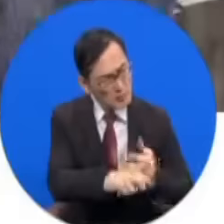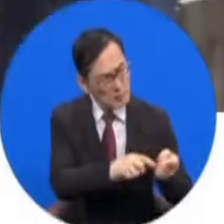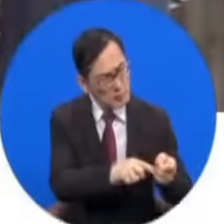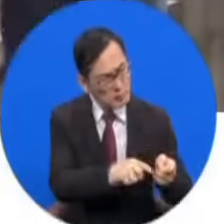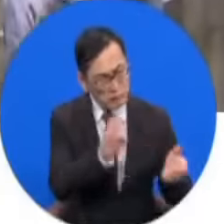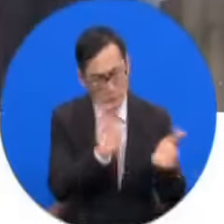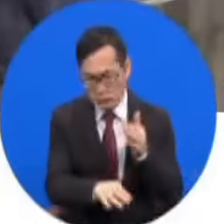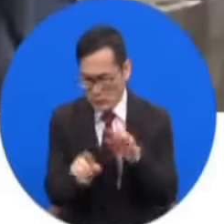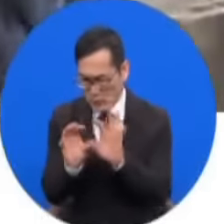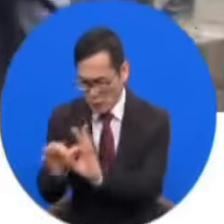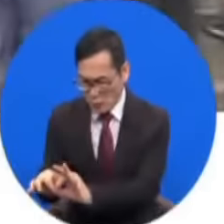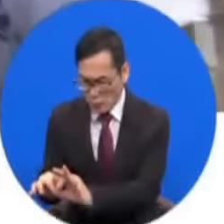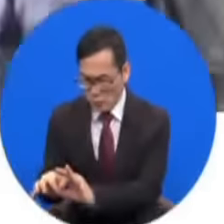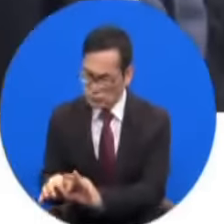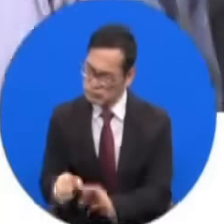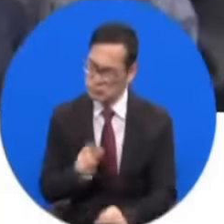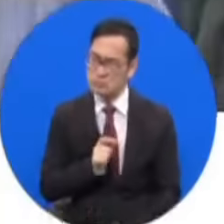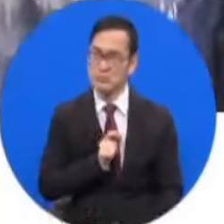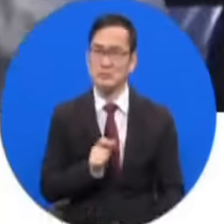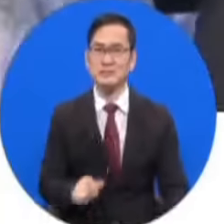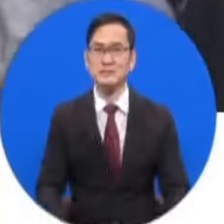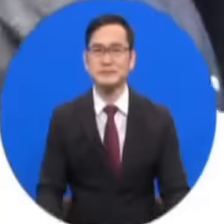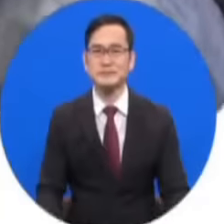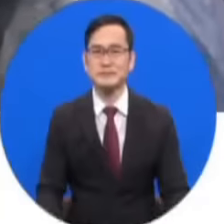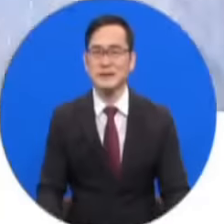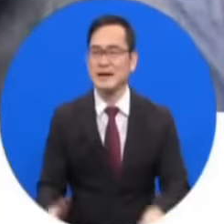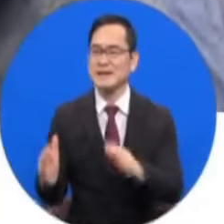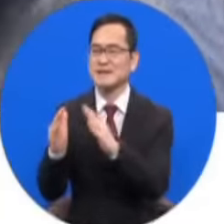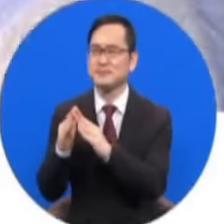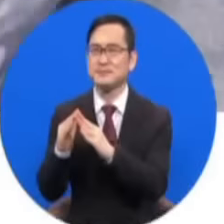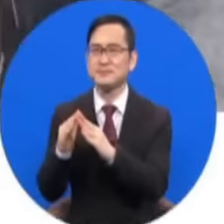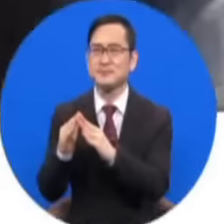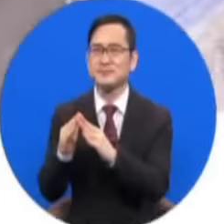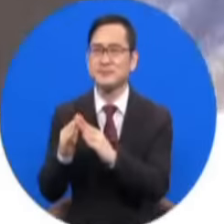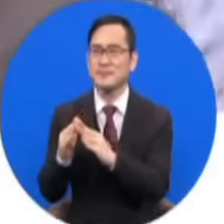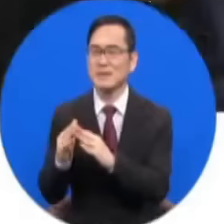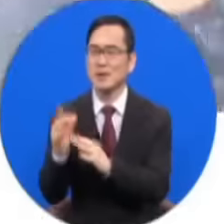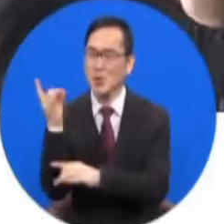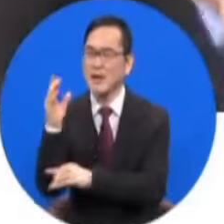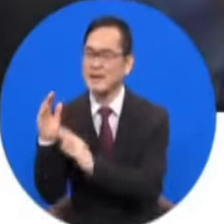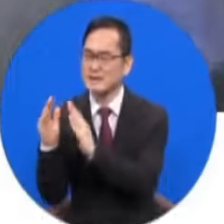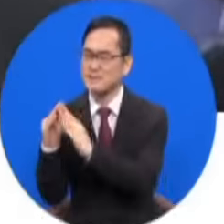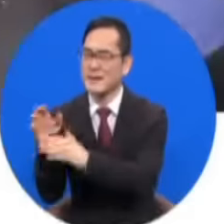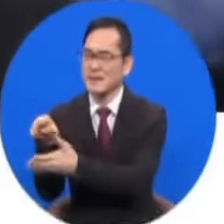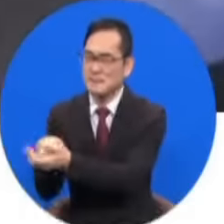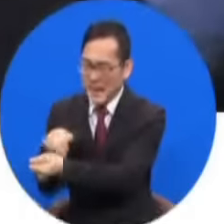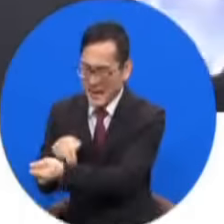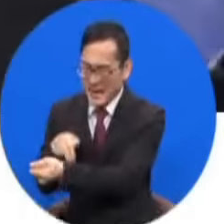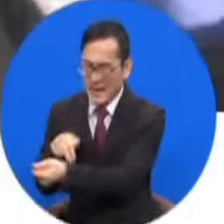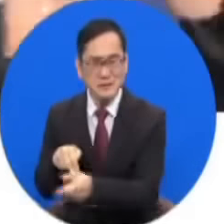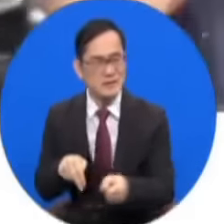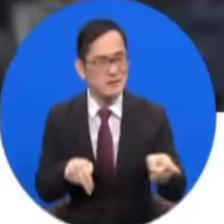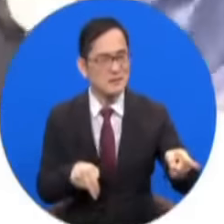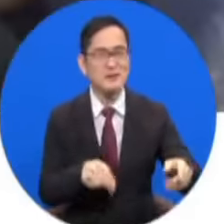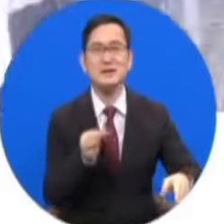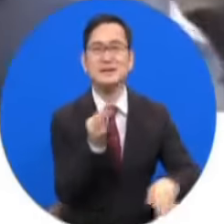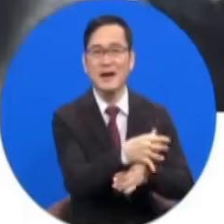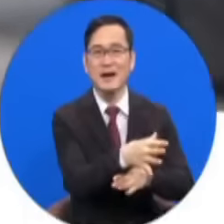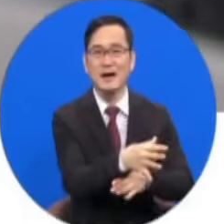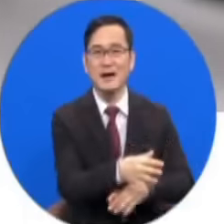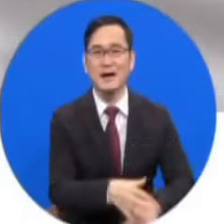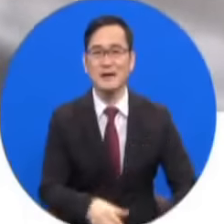팔고 구기동 있가 거기 집을 팔고 양평동에 집을 샀는데 이걸 언제 팔았느냐 2021년 2월에 9억에 매도를 했어요